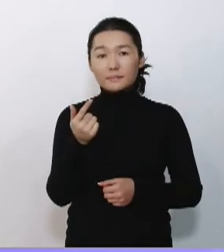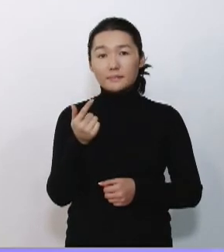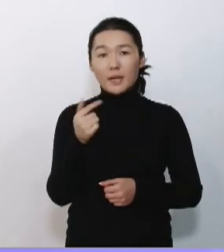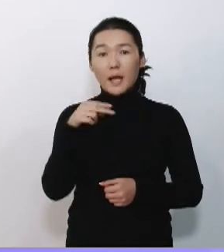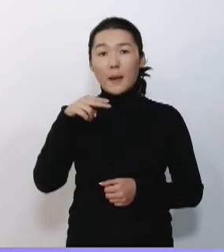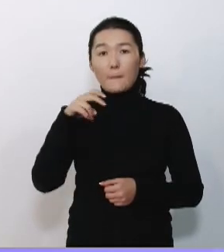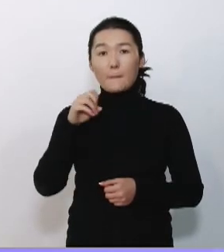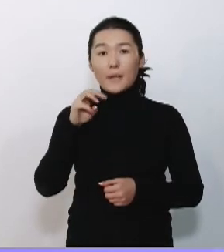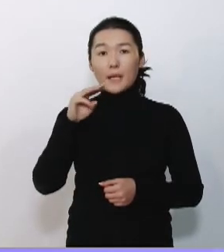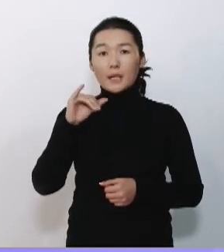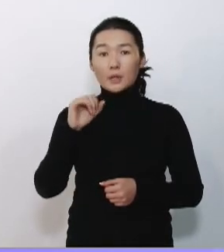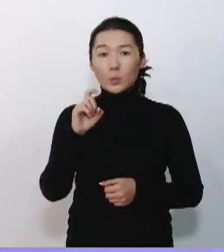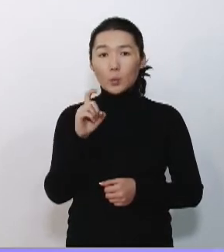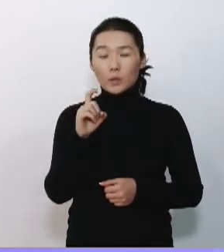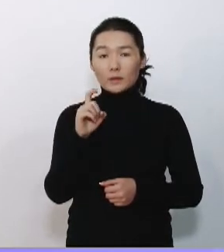петух,